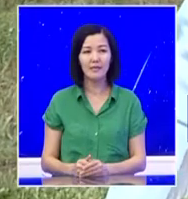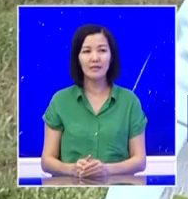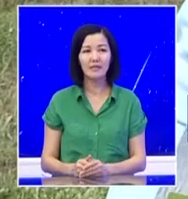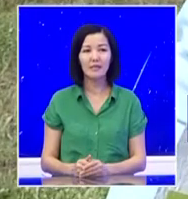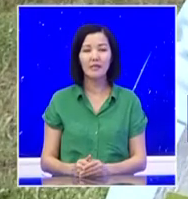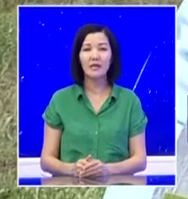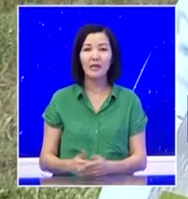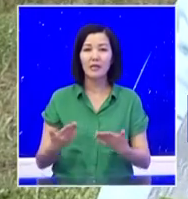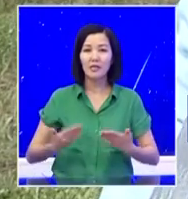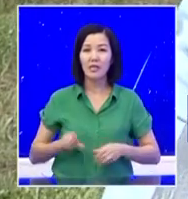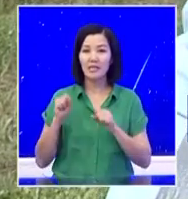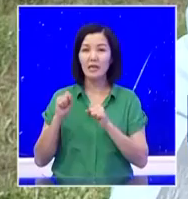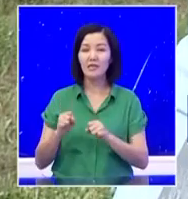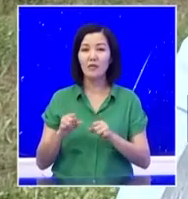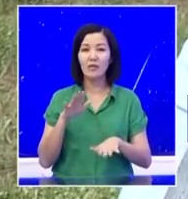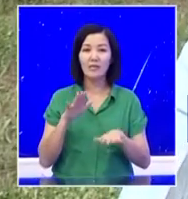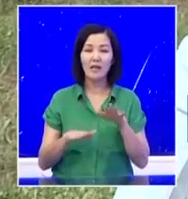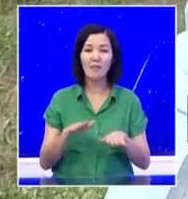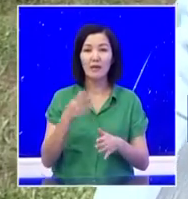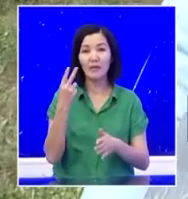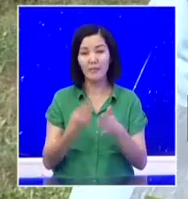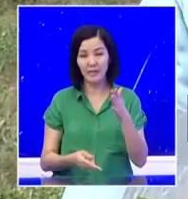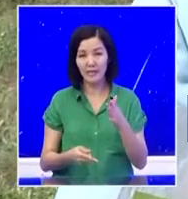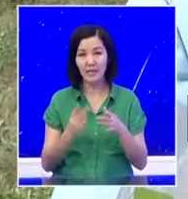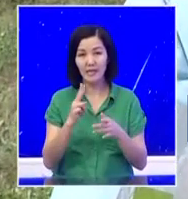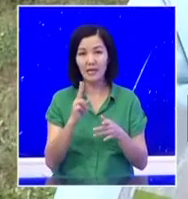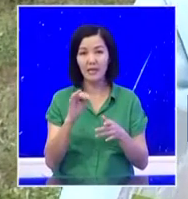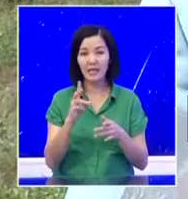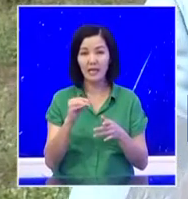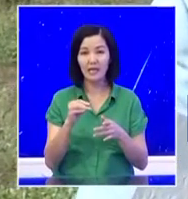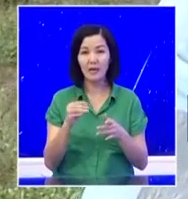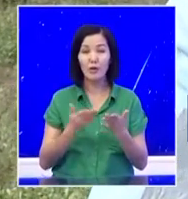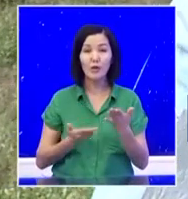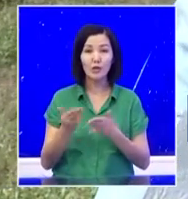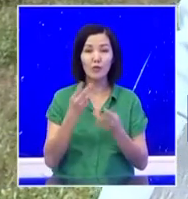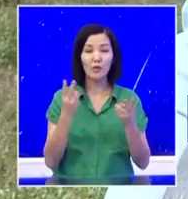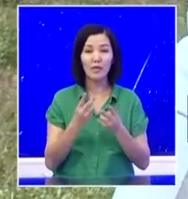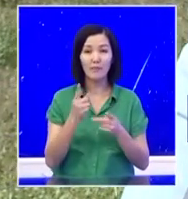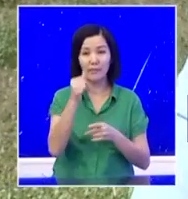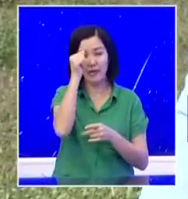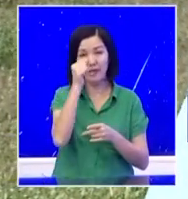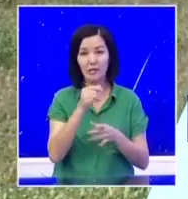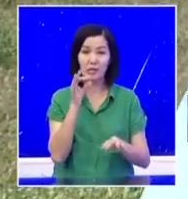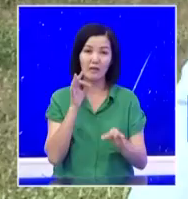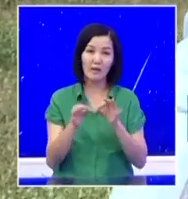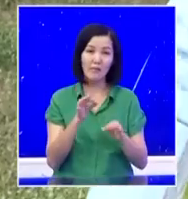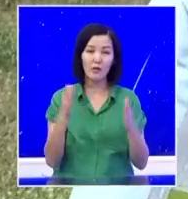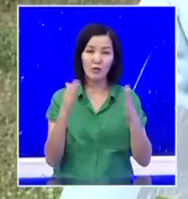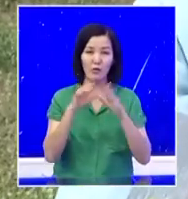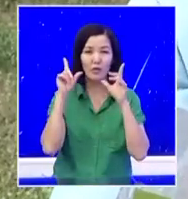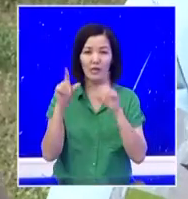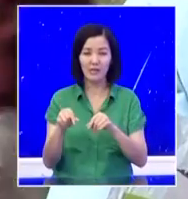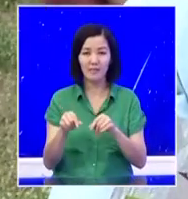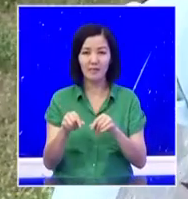Жансақтау бөлімінде жатып, олар салмақ тастады. Біз екі келі жинауымыз керек болды. Бір ай ішінде қажетті салмақты жинадық. Енді үйімізге